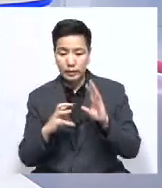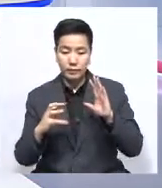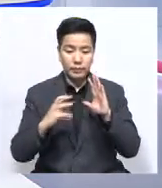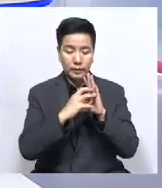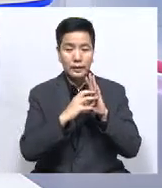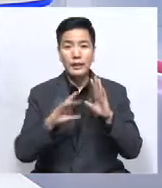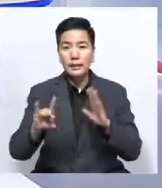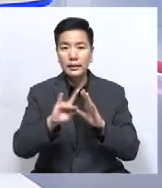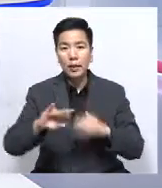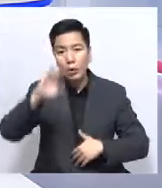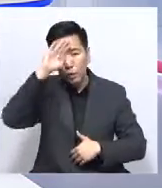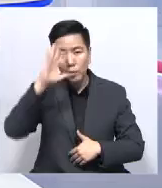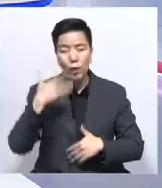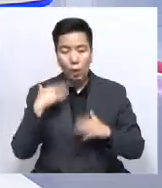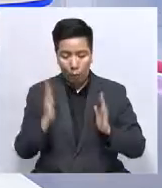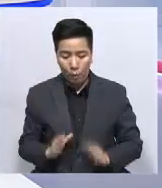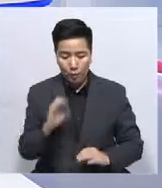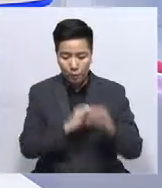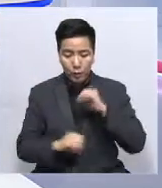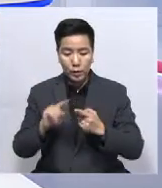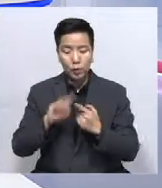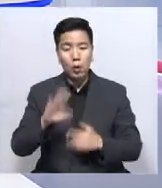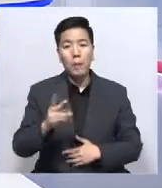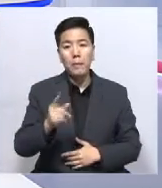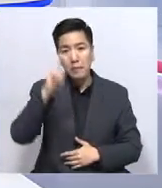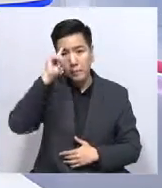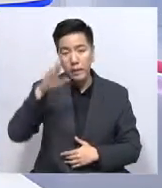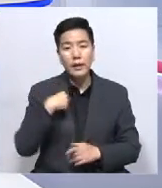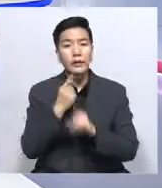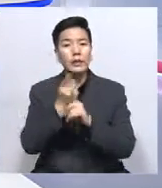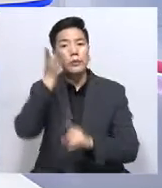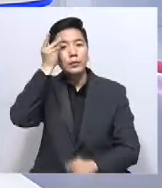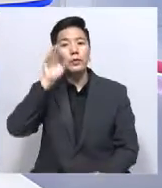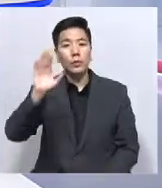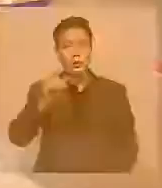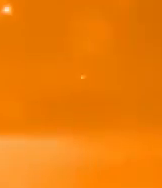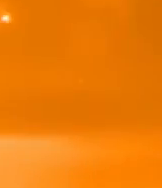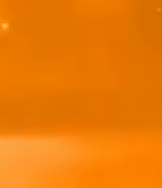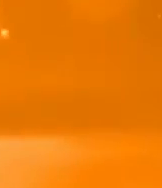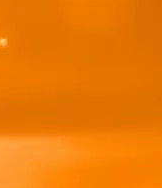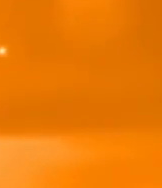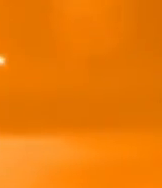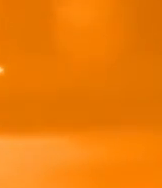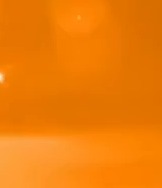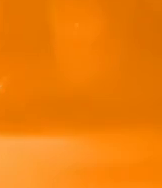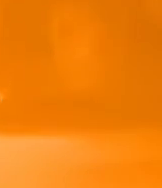ญลักษณ์โครงการสัตว์ปลอดโรคคนปลอดภัยจากโรคพิษสุนัขบ้าตามพระปณิธานค่ะโด